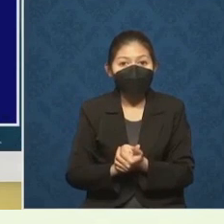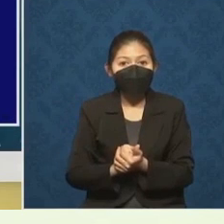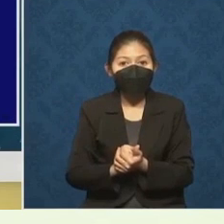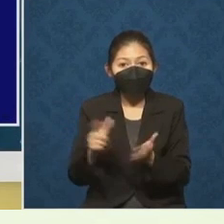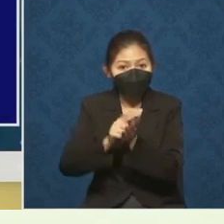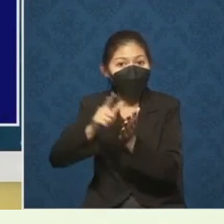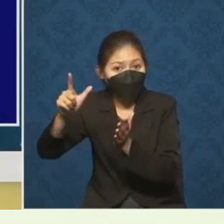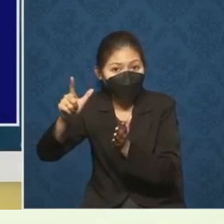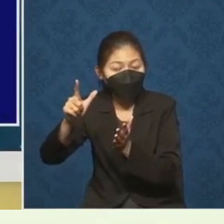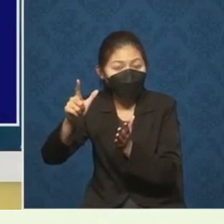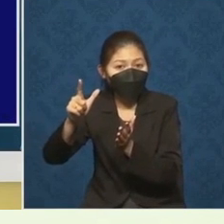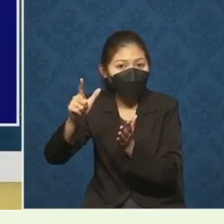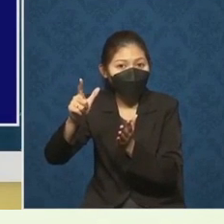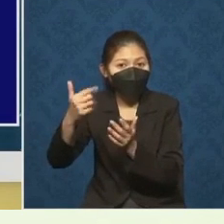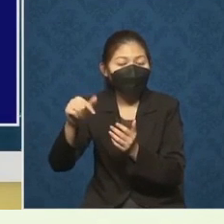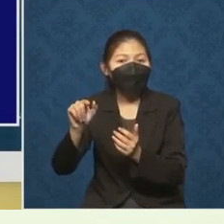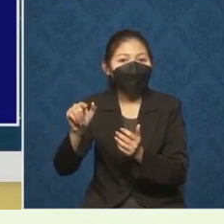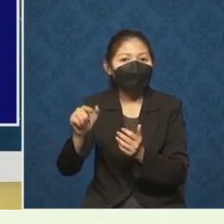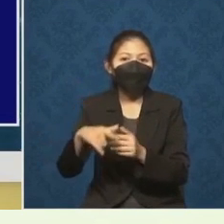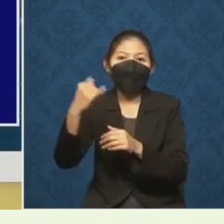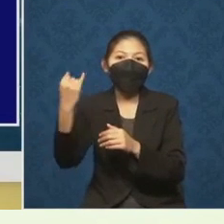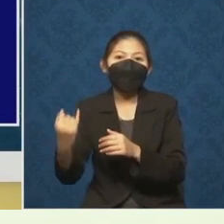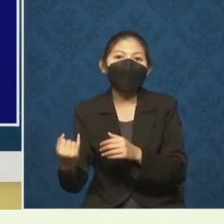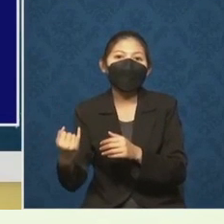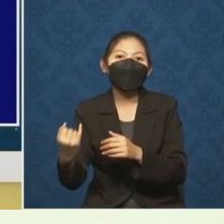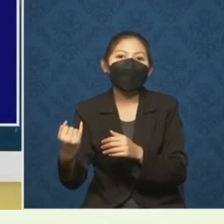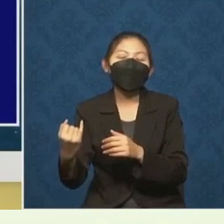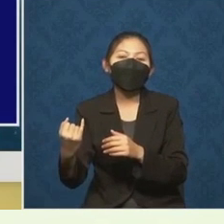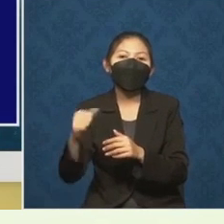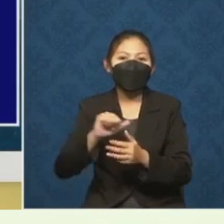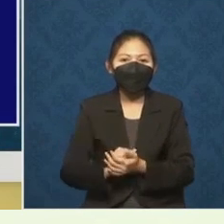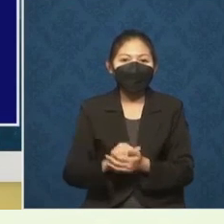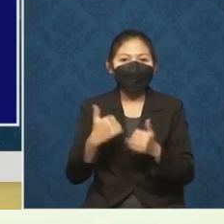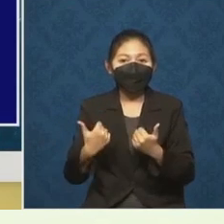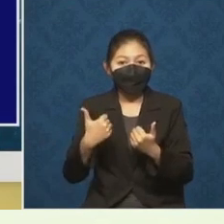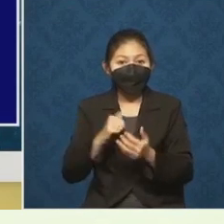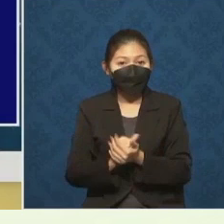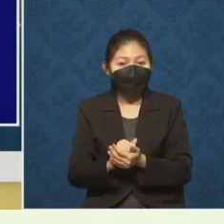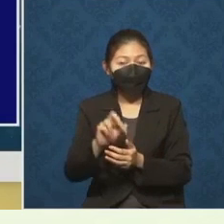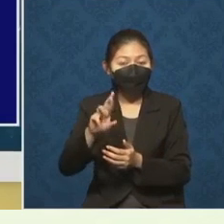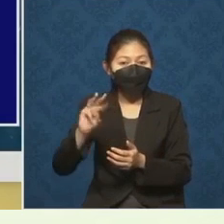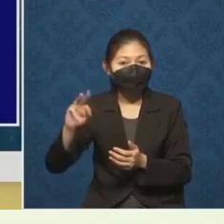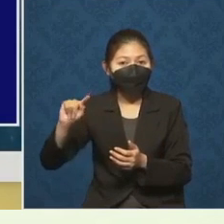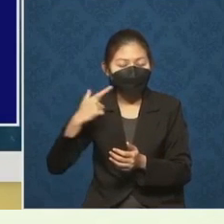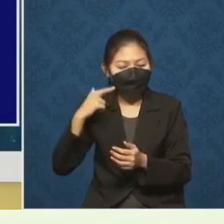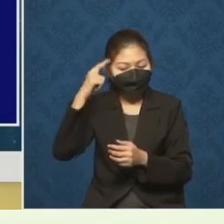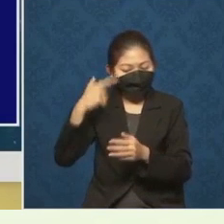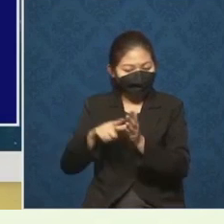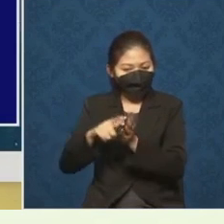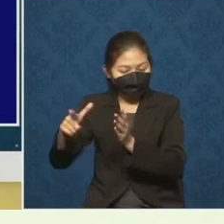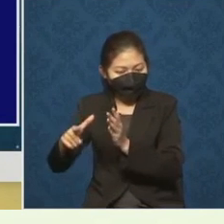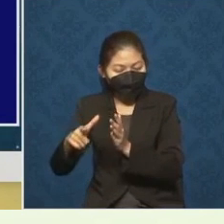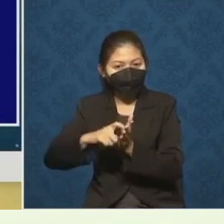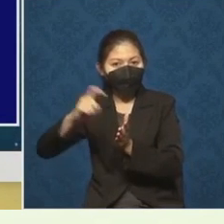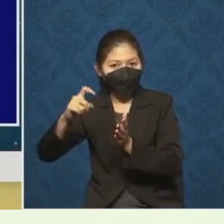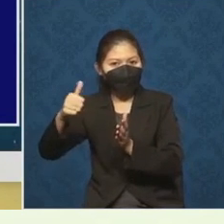ญลักษณ์ของความพ่ายแพ้นะครับถึงขนาดเปิดเพลงในคณะรัฐมนตรีถอยดีกว่านะครับอ้